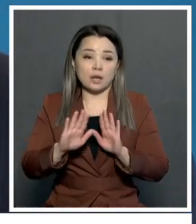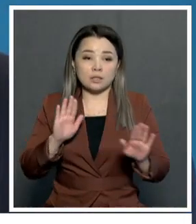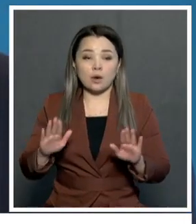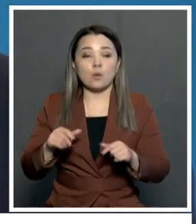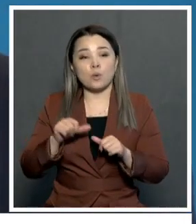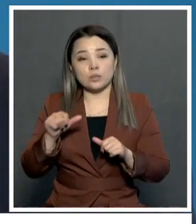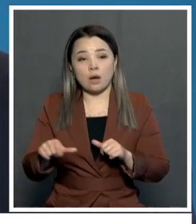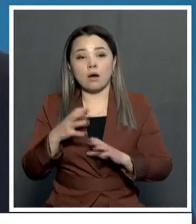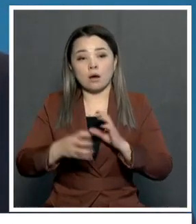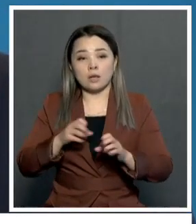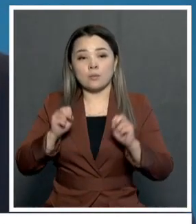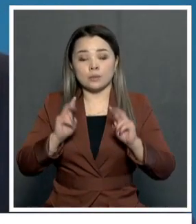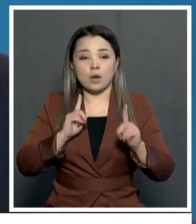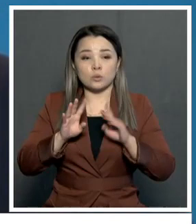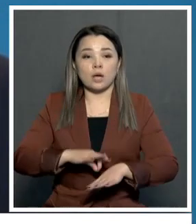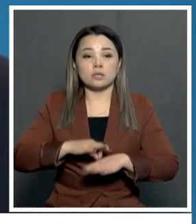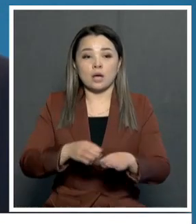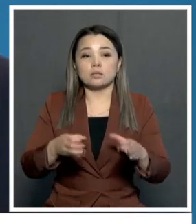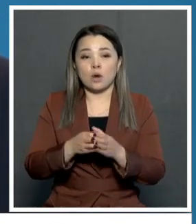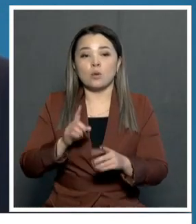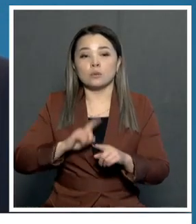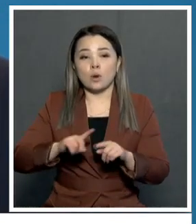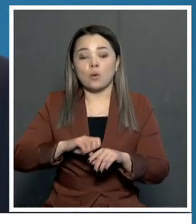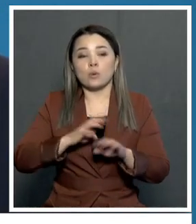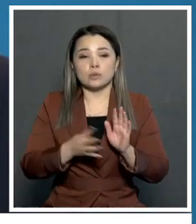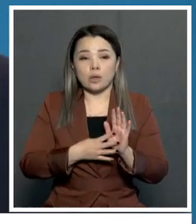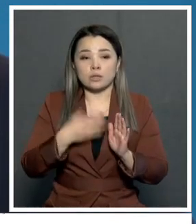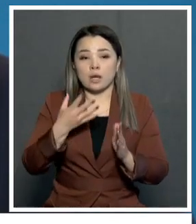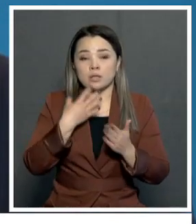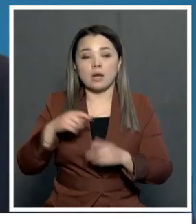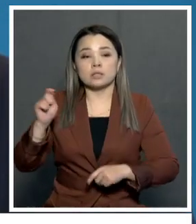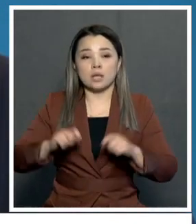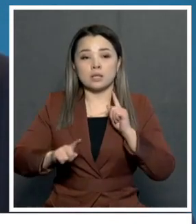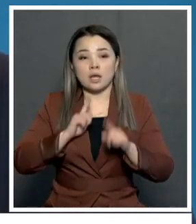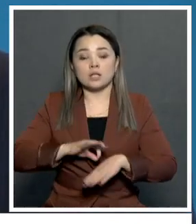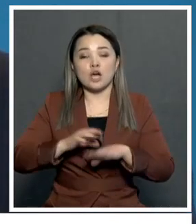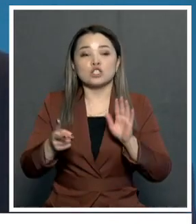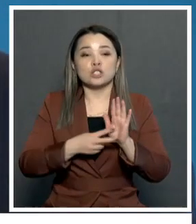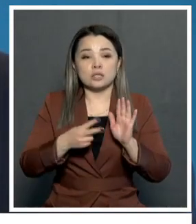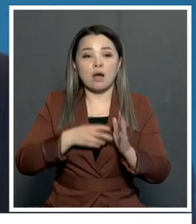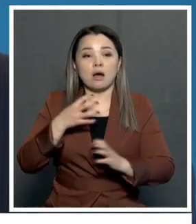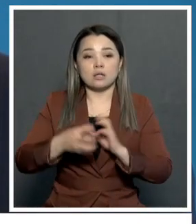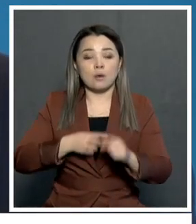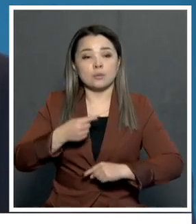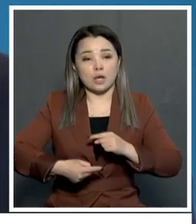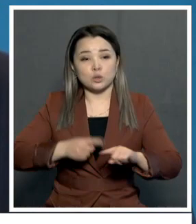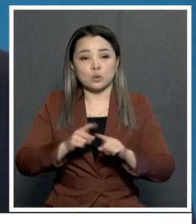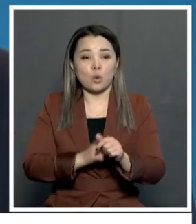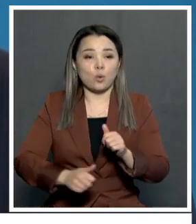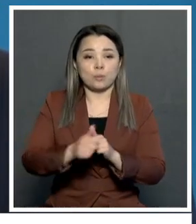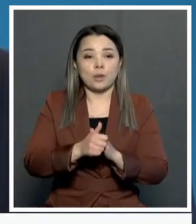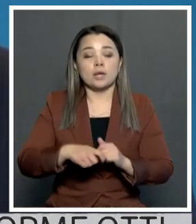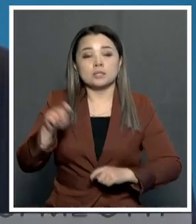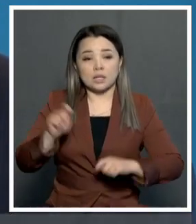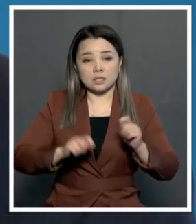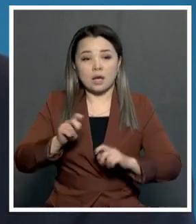Көрмеден бөлек халықаралық онлайн конференциялар болады. Алда 19-шы съез хатшылығы келе жат. Онда 7-ші әлемдік және дәстүрлі діндер көшбасшылары